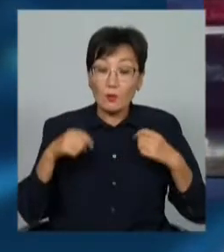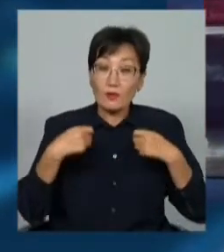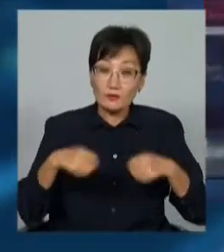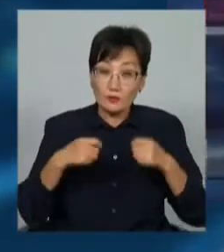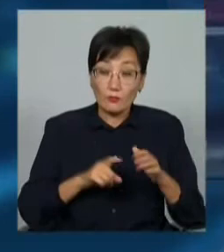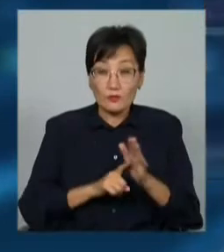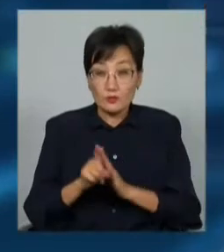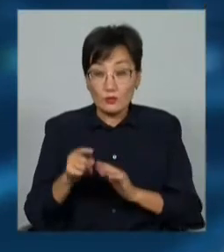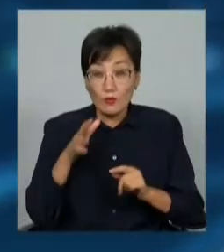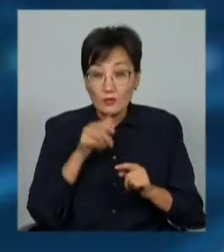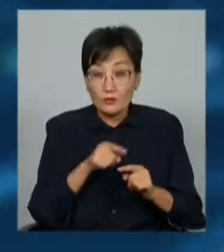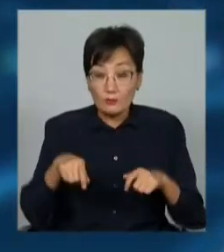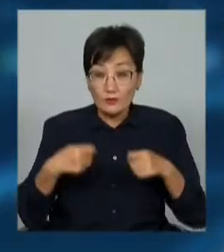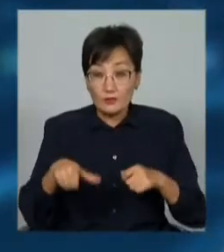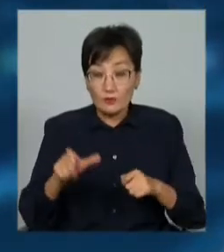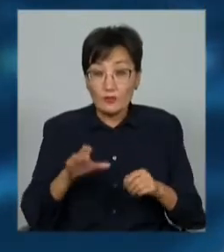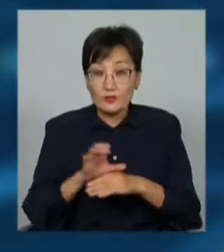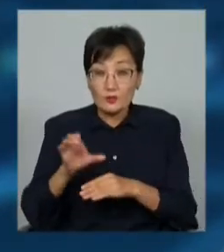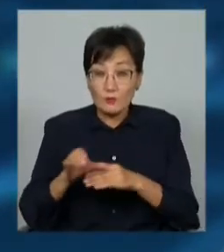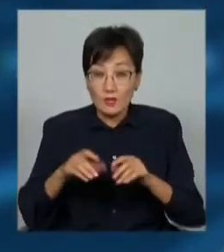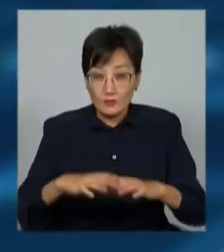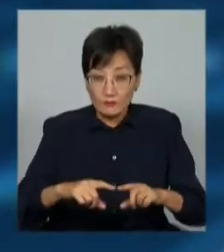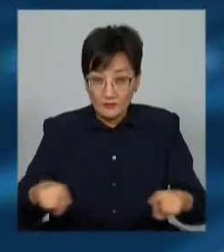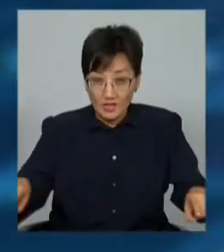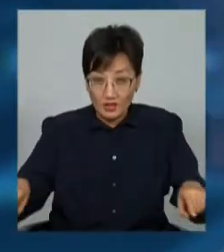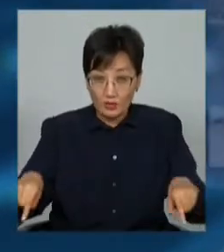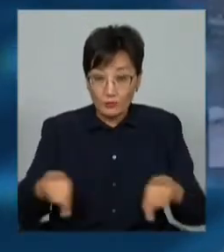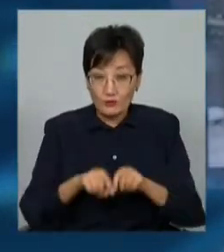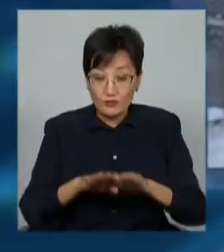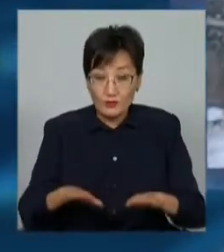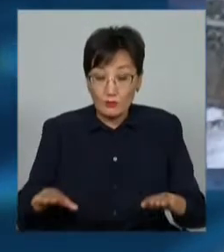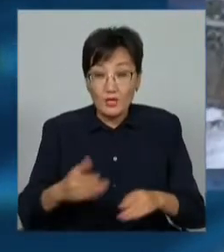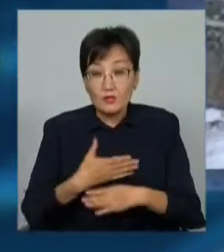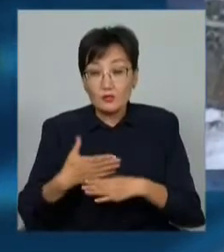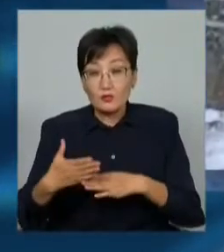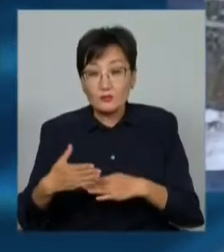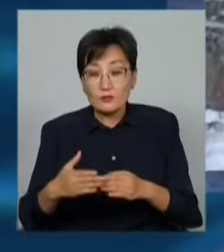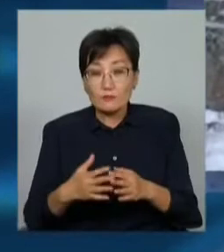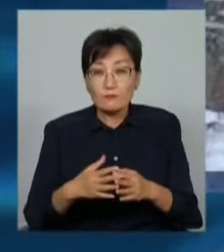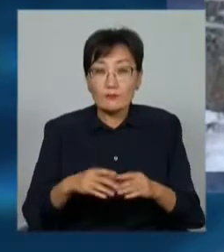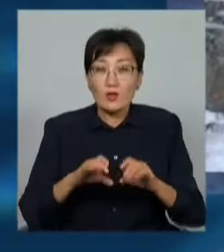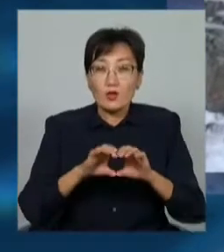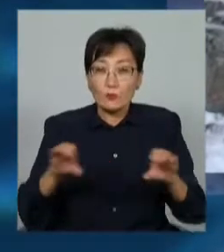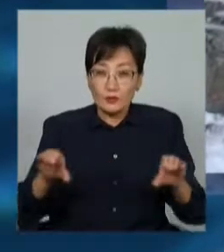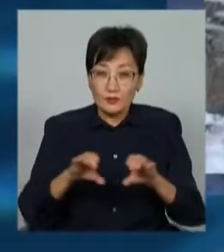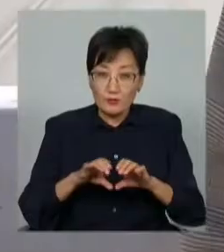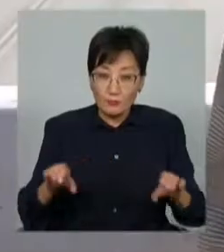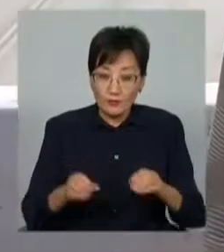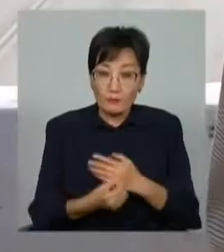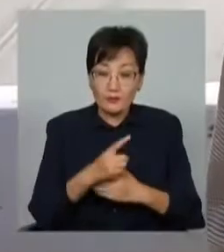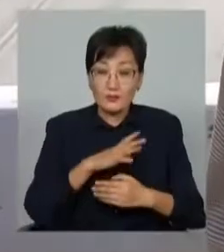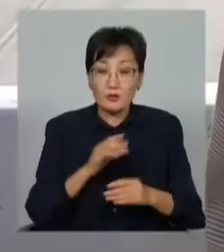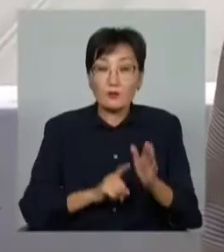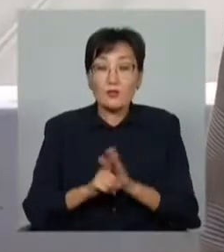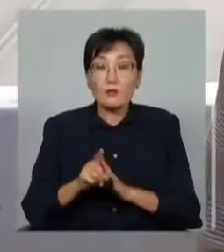қыза бастады. Бұл кезеңде сатушылар тауарын жерге қойып, жайма базар ұйымдастырса, кейіннен ұзын сонар тізілген сөрелер пайда болды.